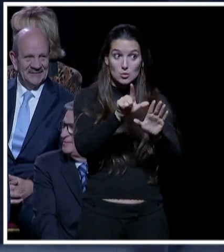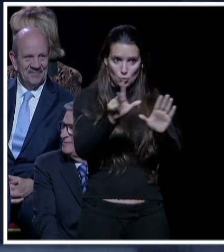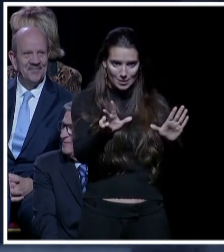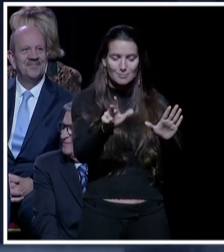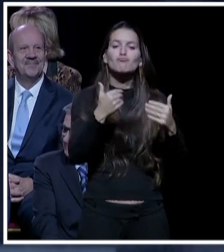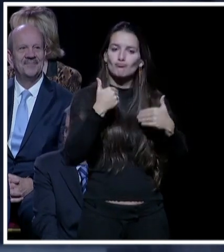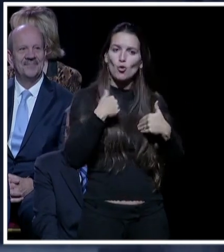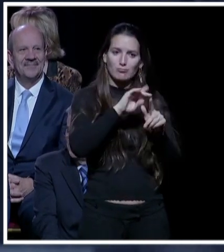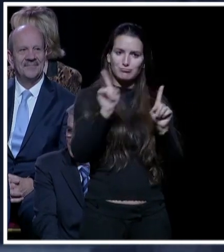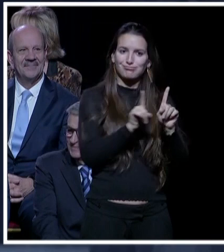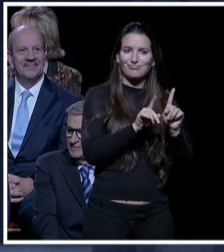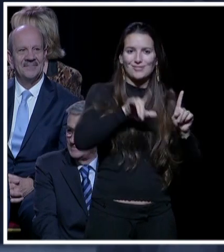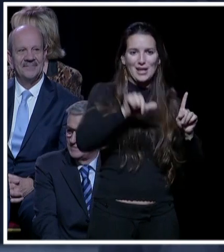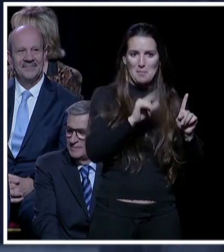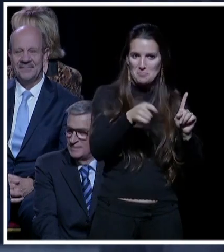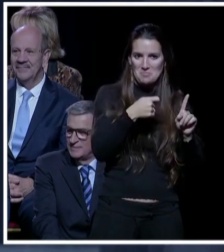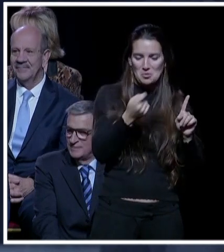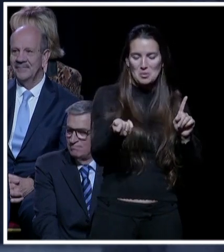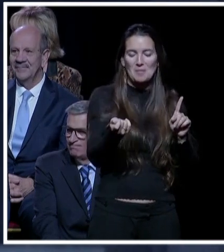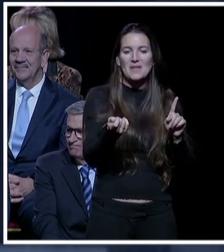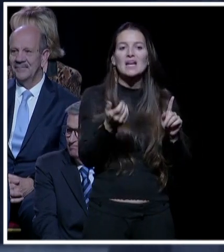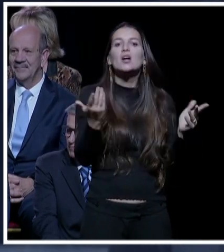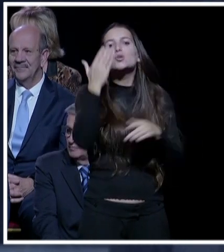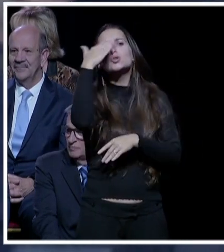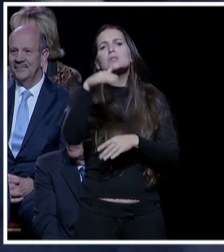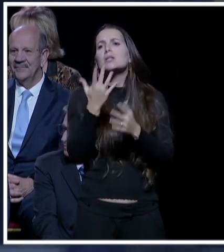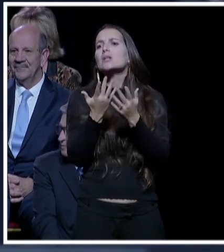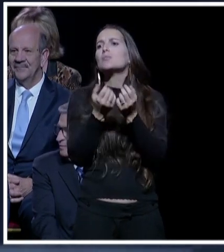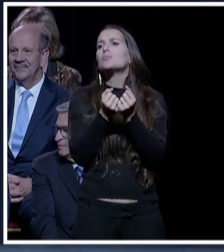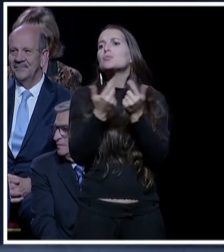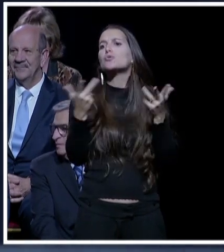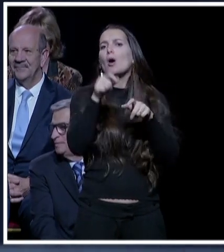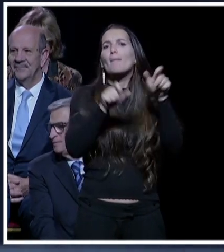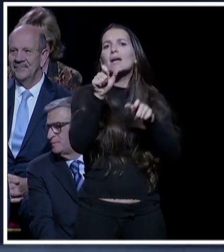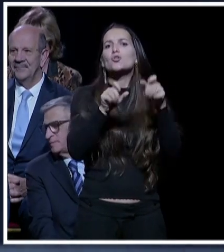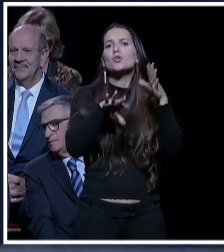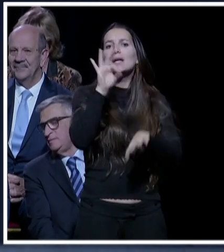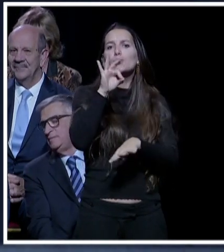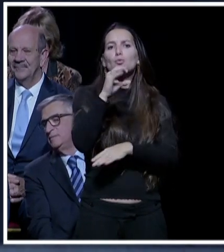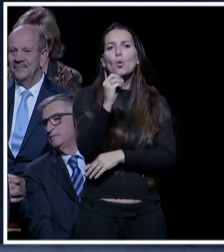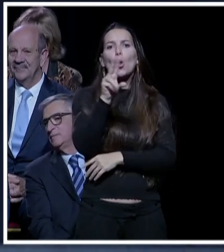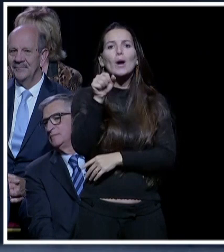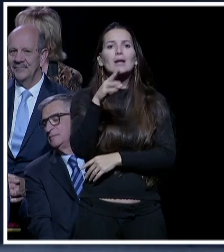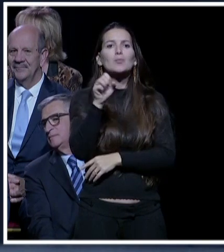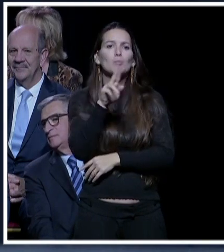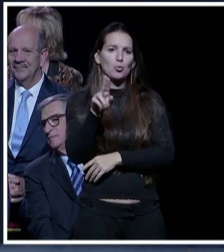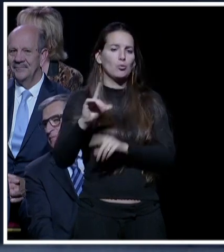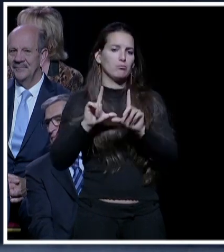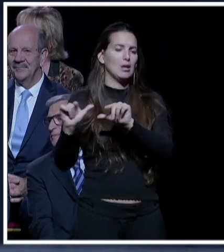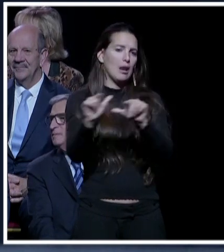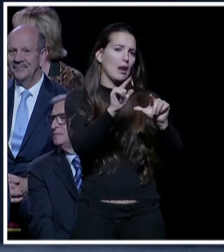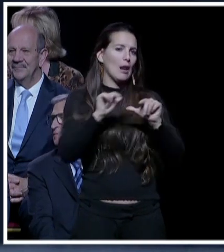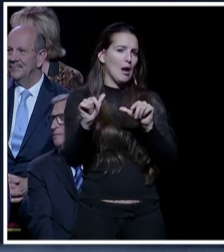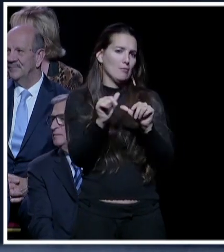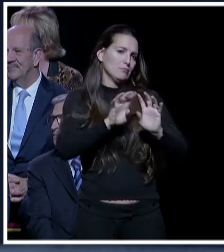pardon, et je serai à tes côtés, je sais que beaucoup d'élus d'Auribeau t'accompagnent pour ce moment important, enfin,